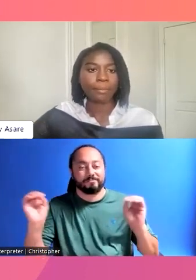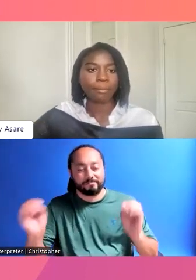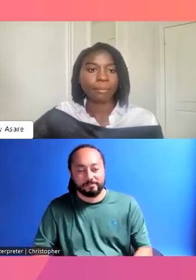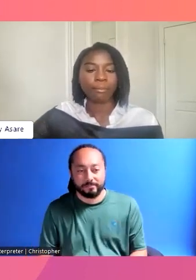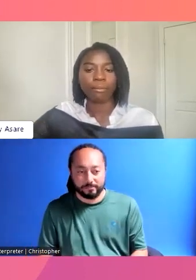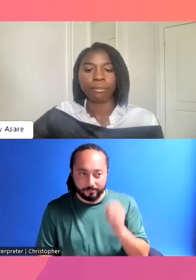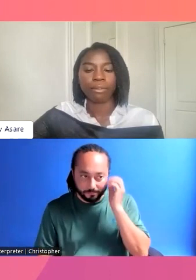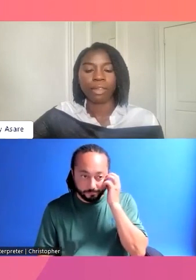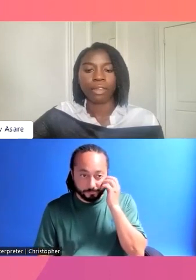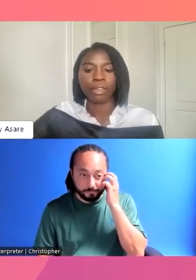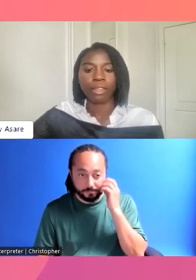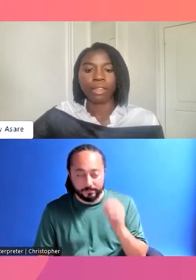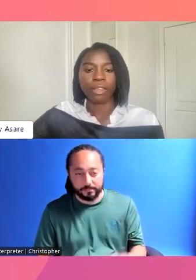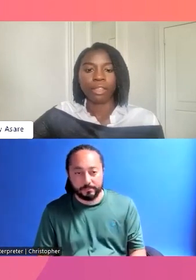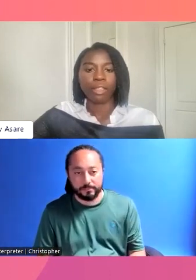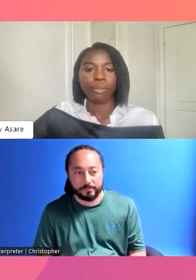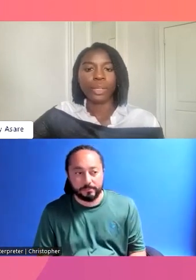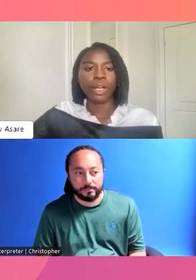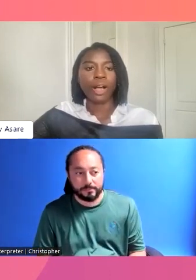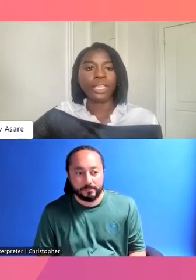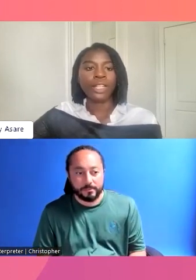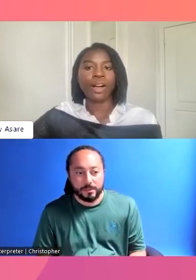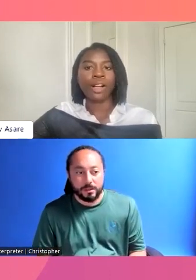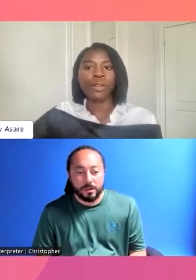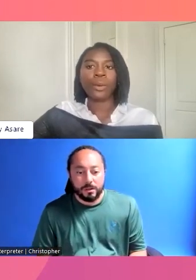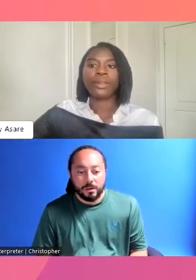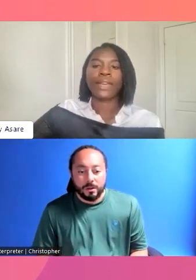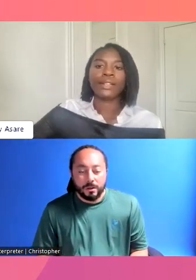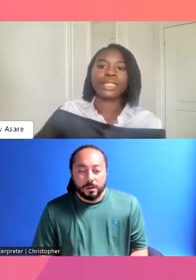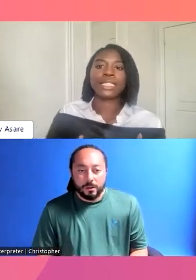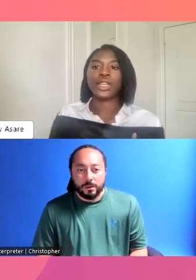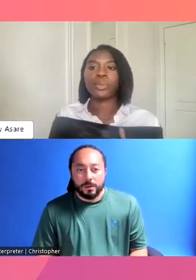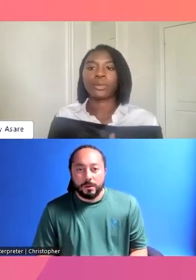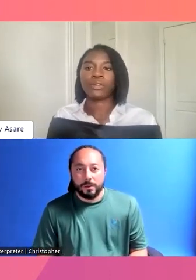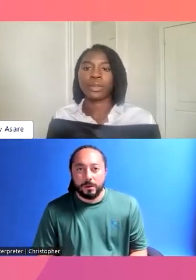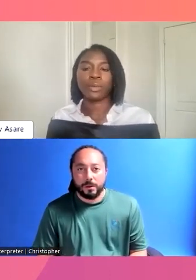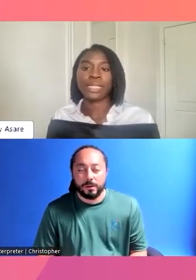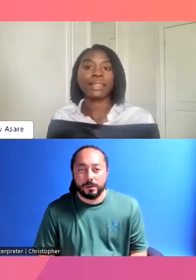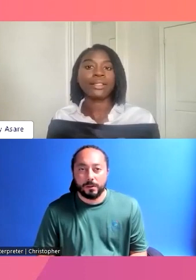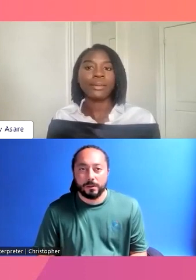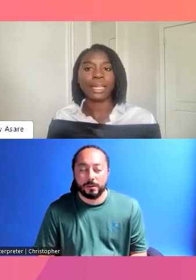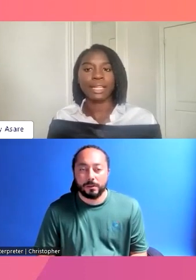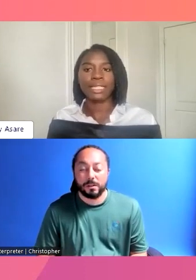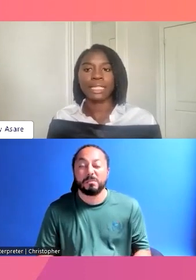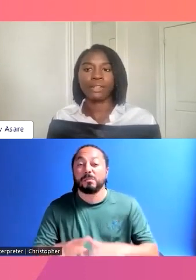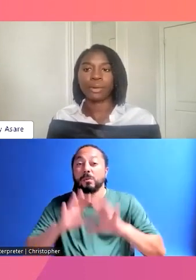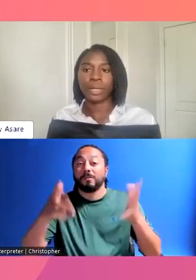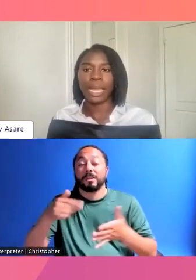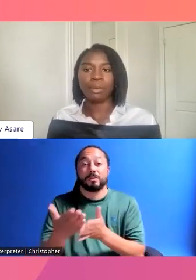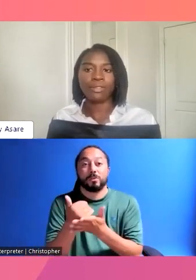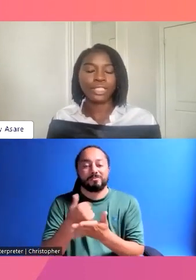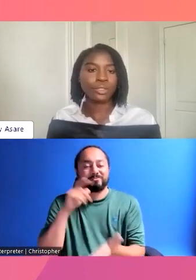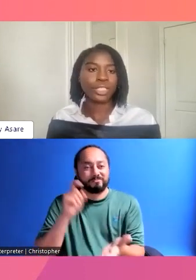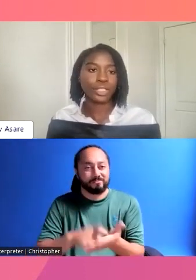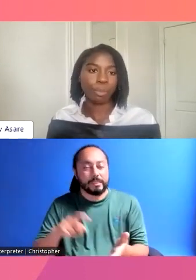recommandations regardant les femmes de couleur précisément. Mais Dans l'ensemble, ce qu'on a trouvé dans cet